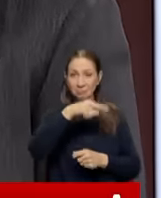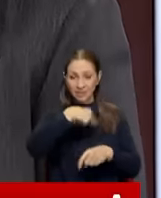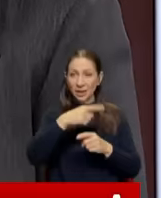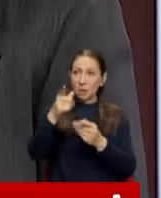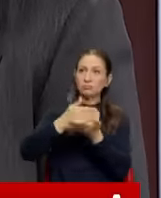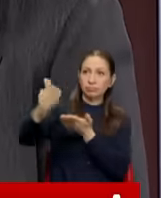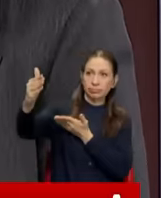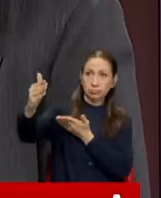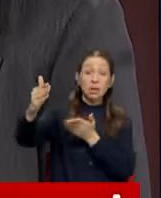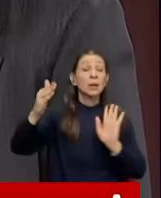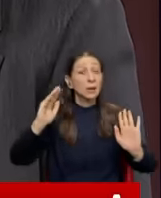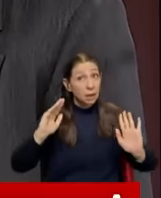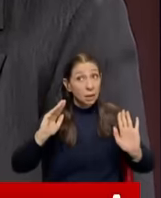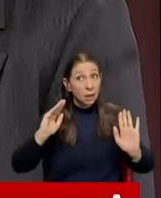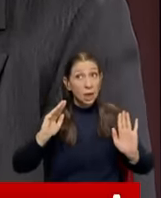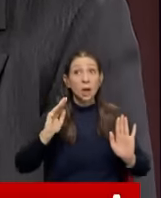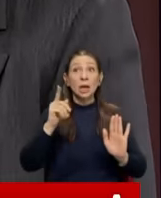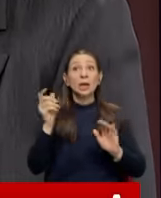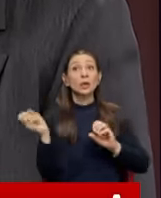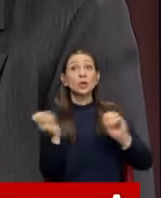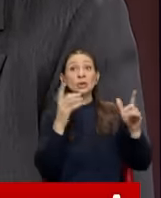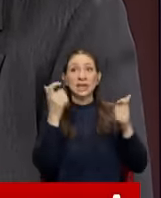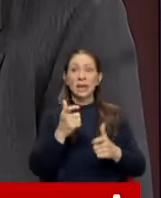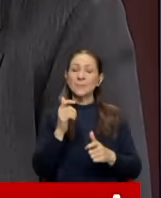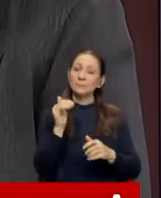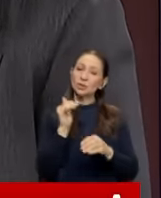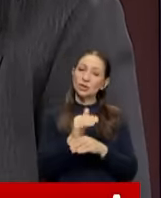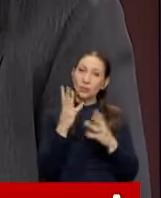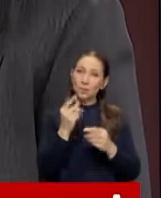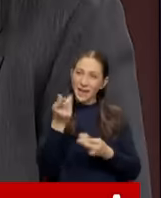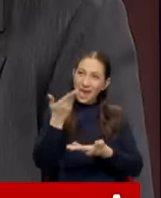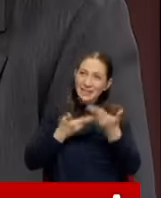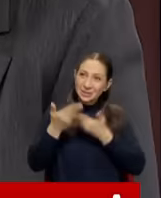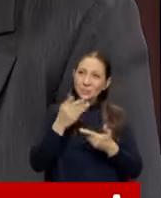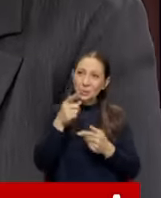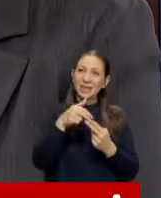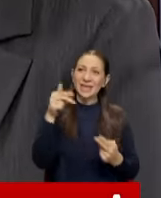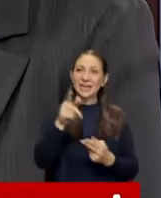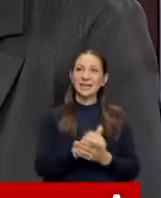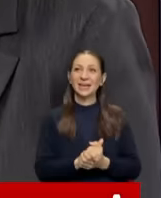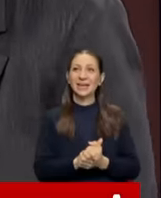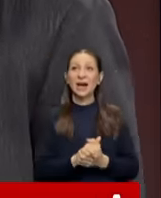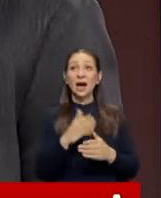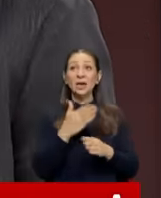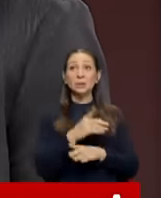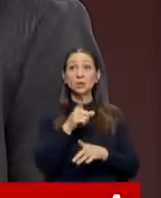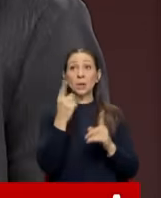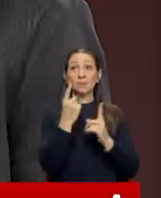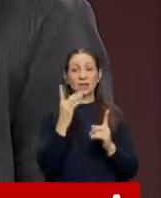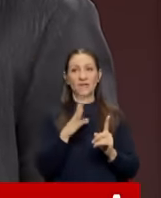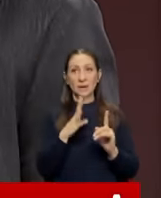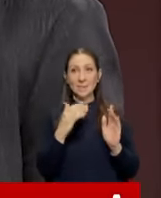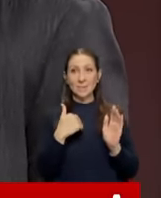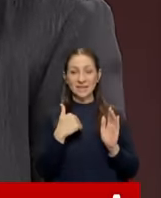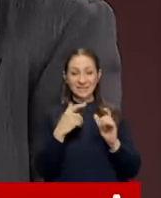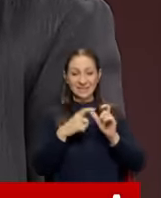uzaklaştırıldınız Eee gönderildiğinin yere Amir olarak geldiniz bir anlatır mısınız bize o hikayeyi de aslında orada şöyle bir şey var yani